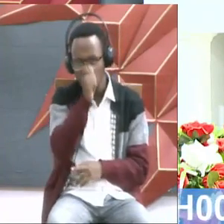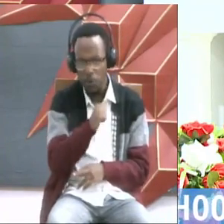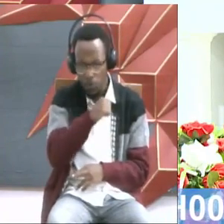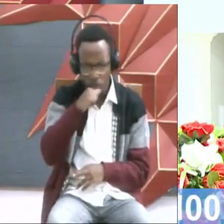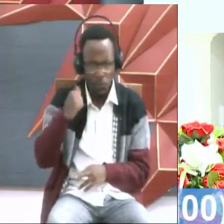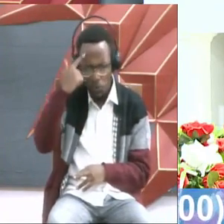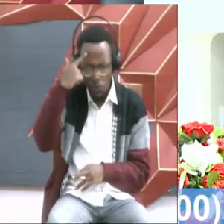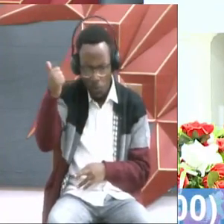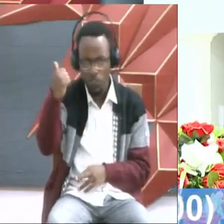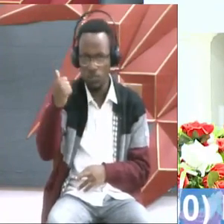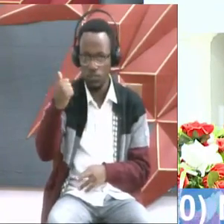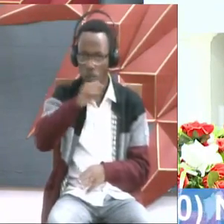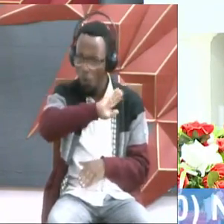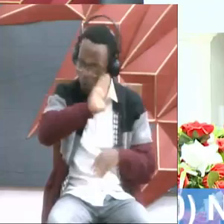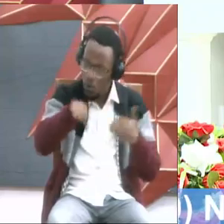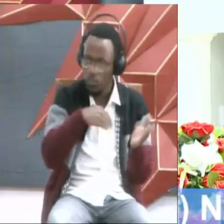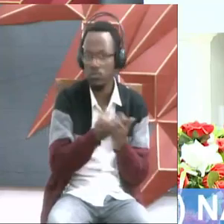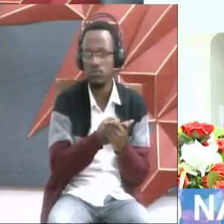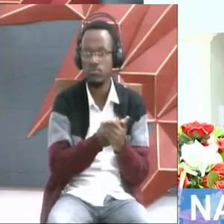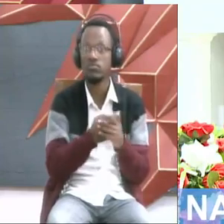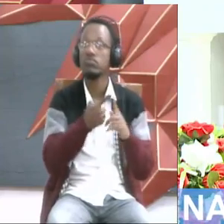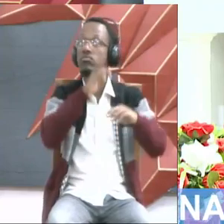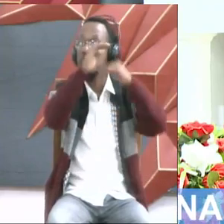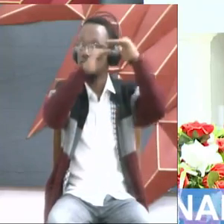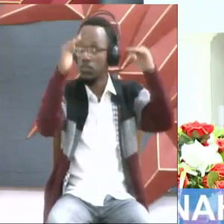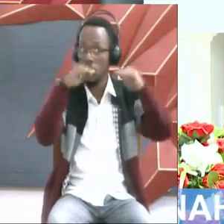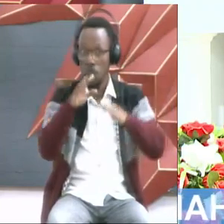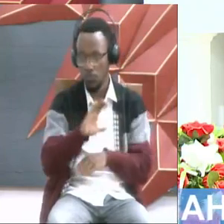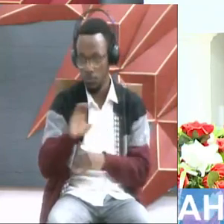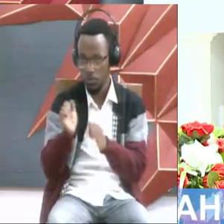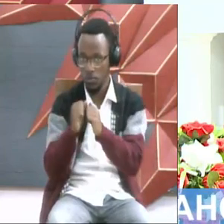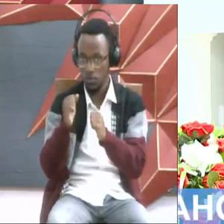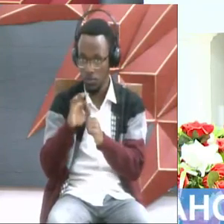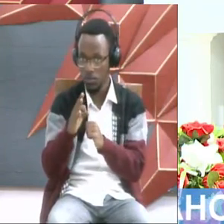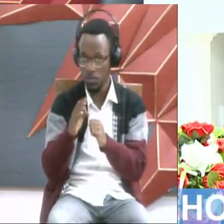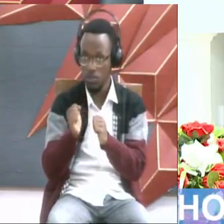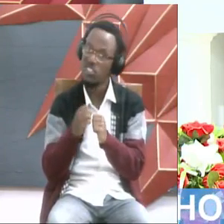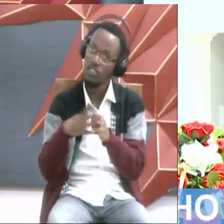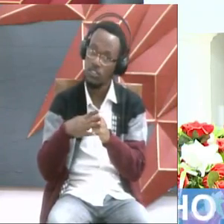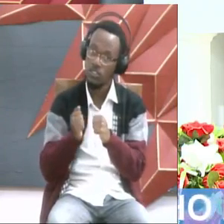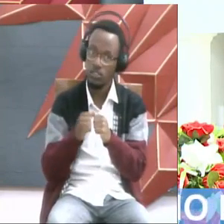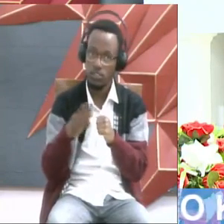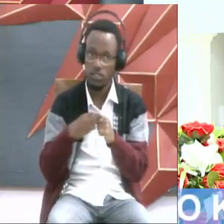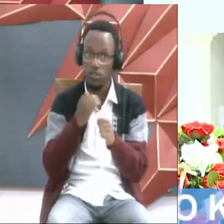mu ijuru ku murongo wa 19 hati